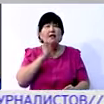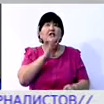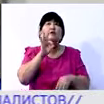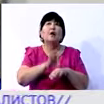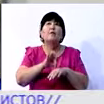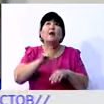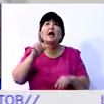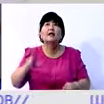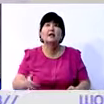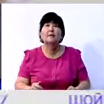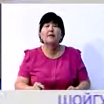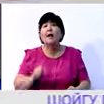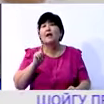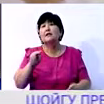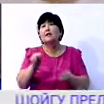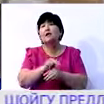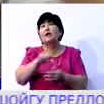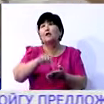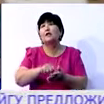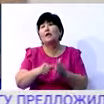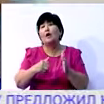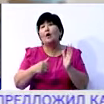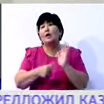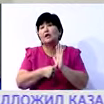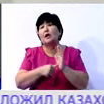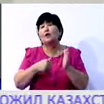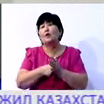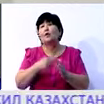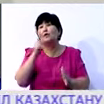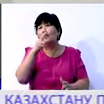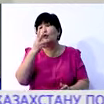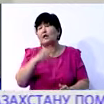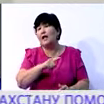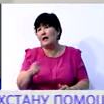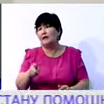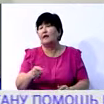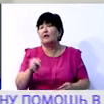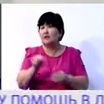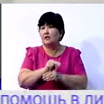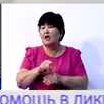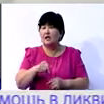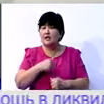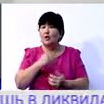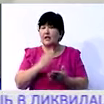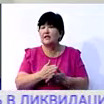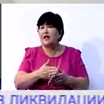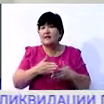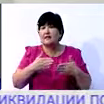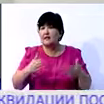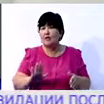больных. Здесь на лечение находится от 6 месяцев до 2 лет. К сожалению, здесь у нас имеются